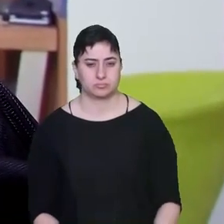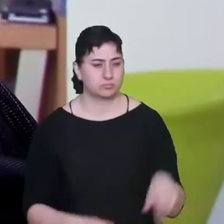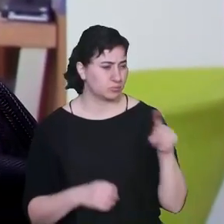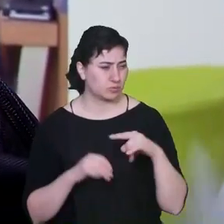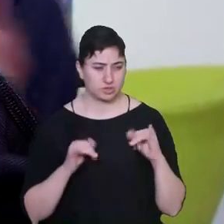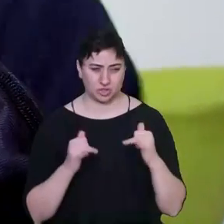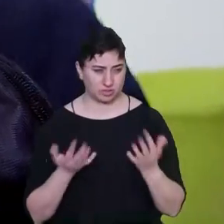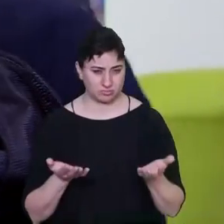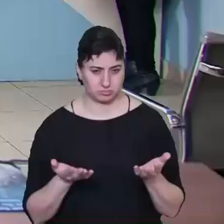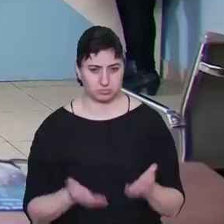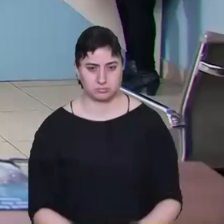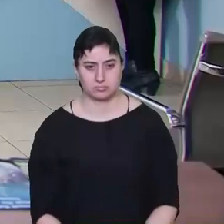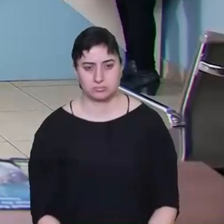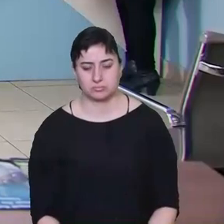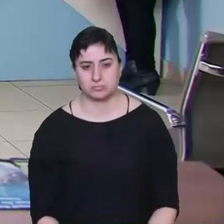ya, biri...